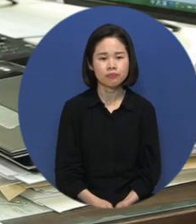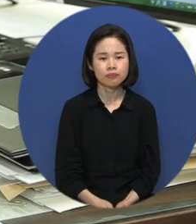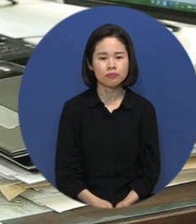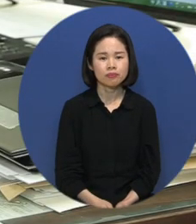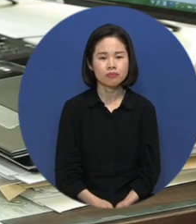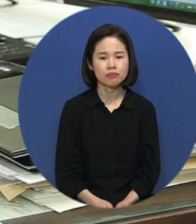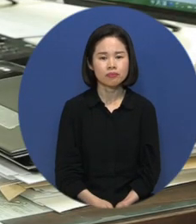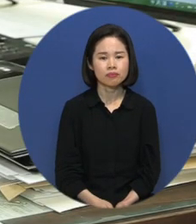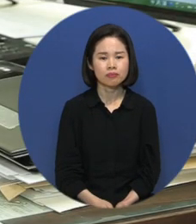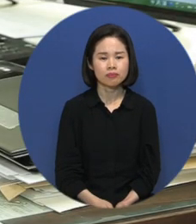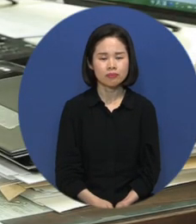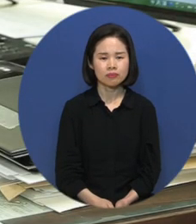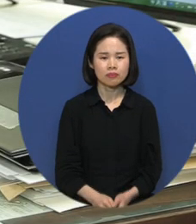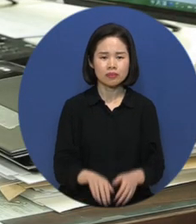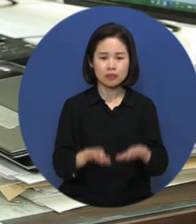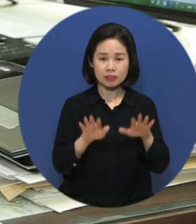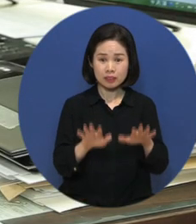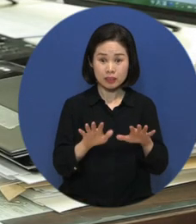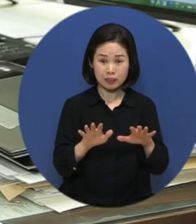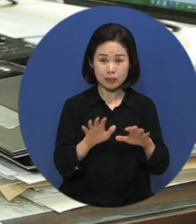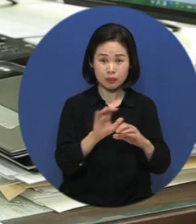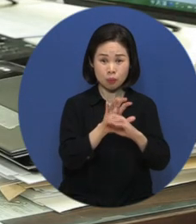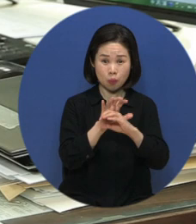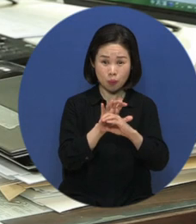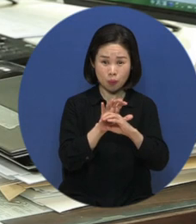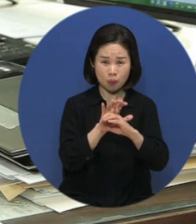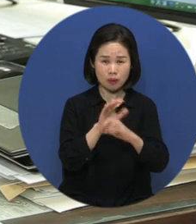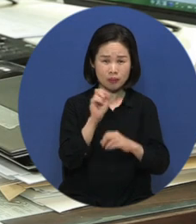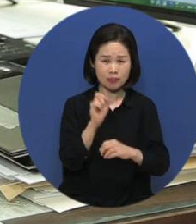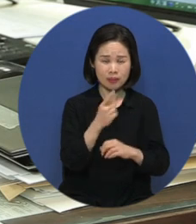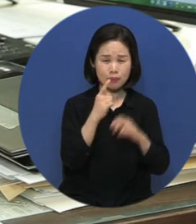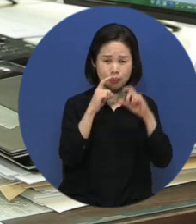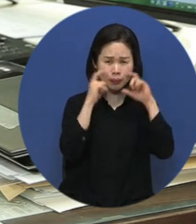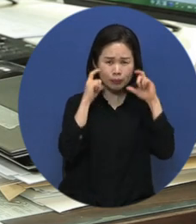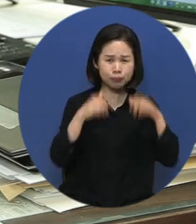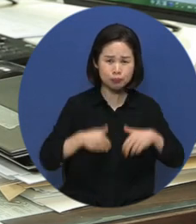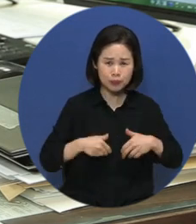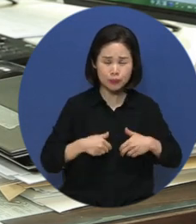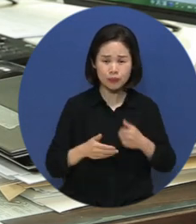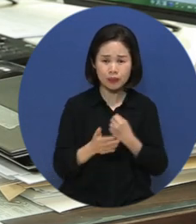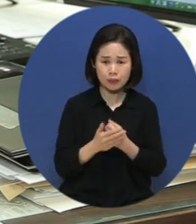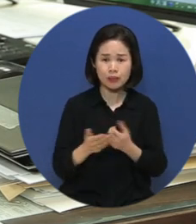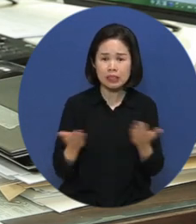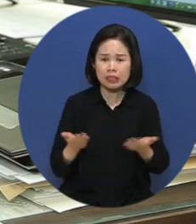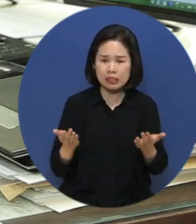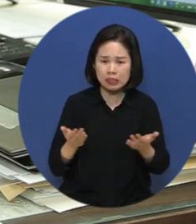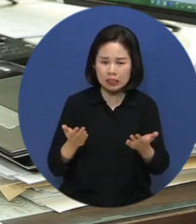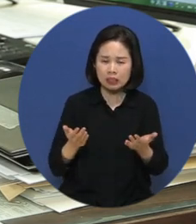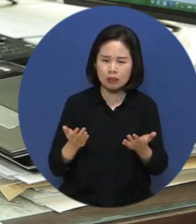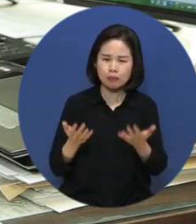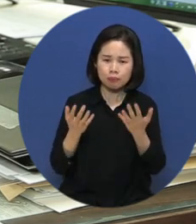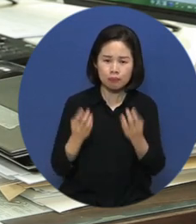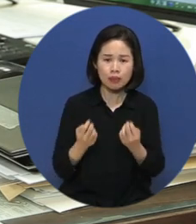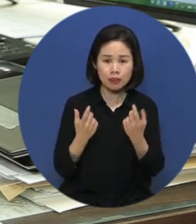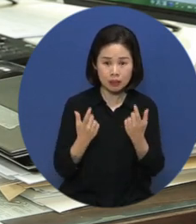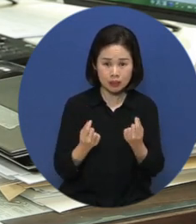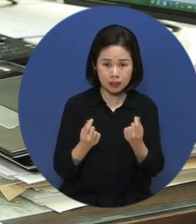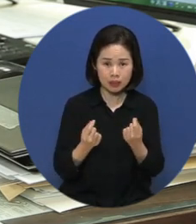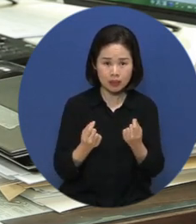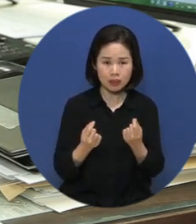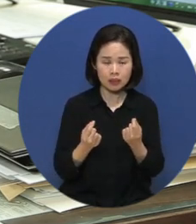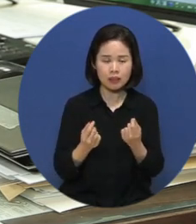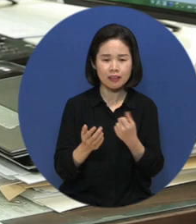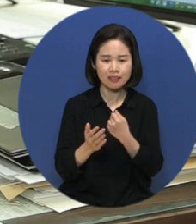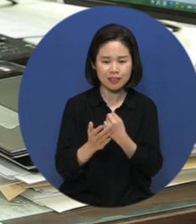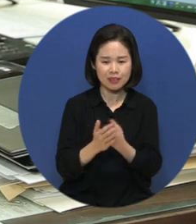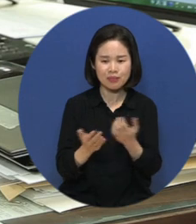지금 또 때가 좀 때인 만큼 되게 바쁘게 작업장이 움직이고 있는데 혹시 그 직원분들한테 뭐 한 말씀 해주신다면